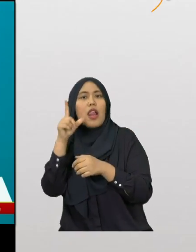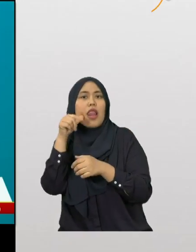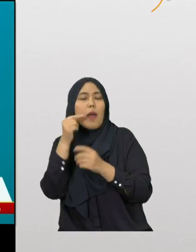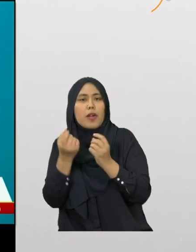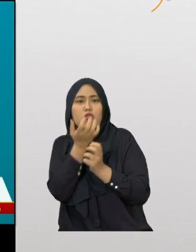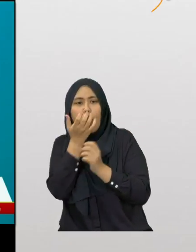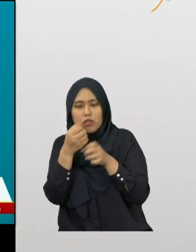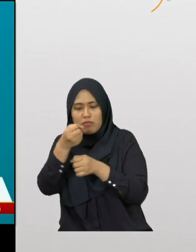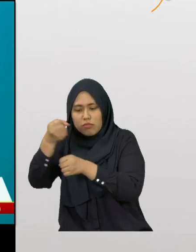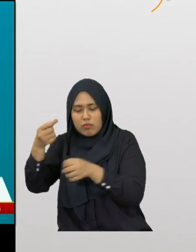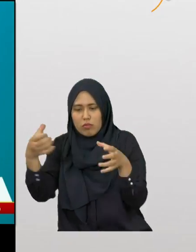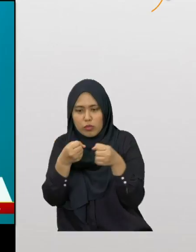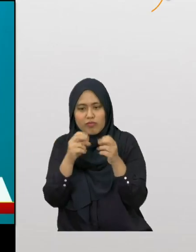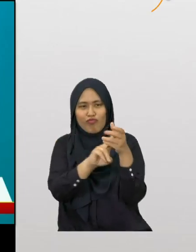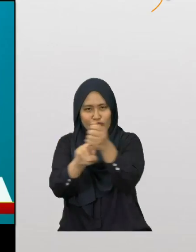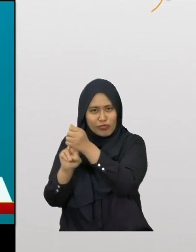bak serai.